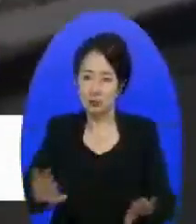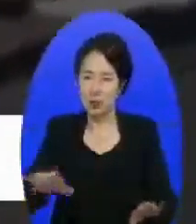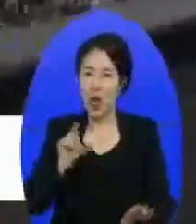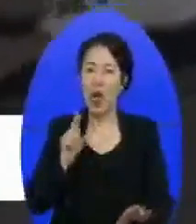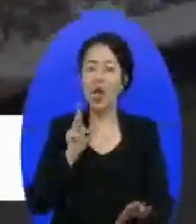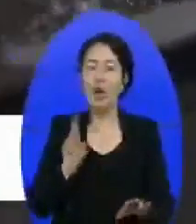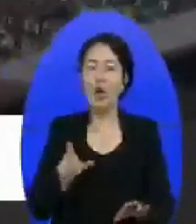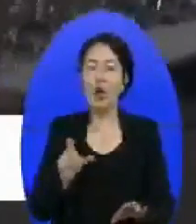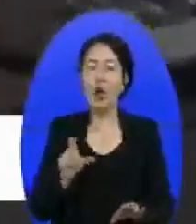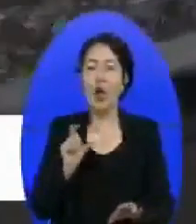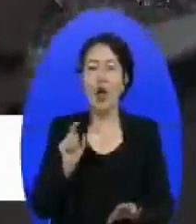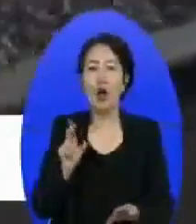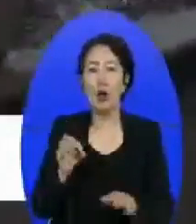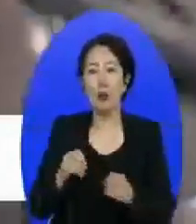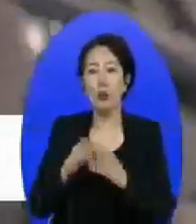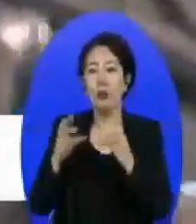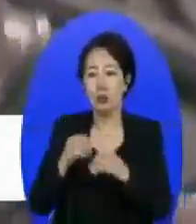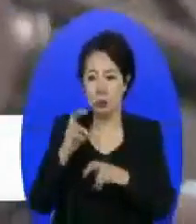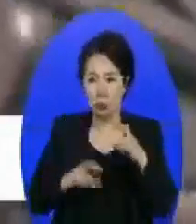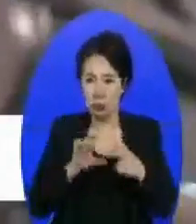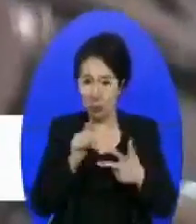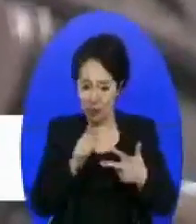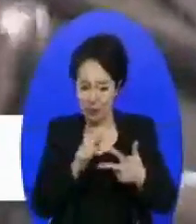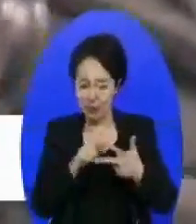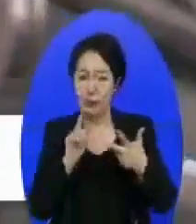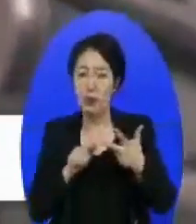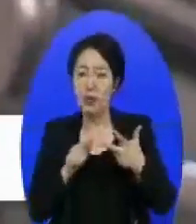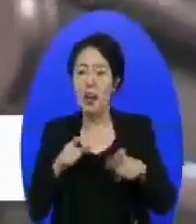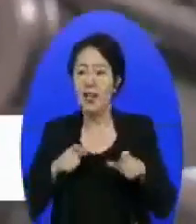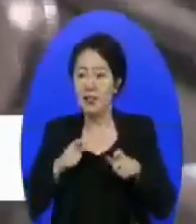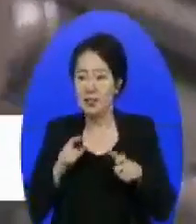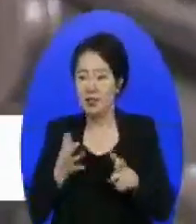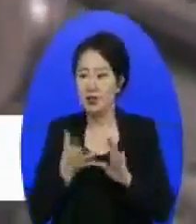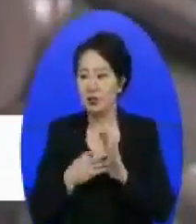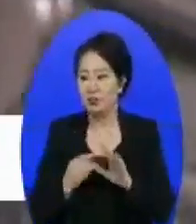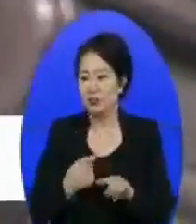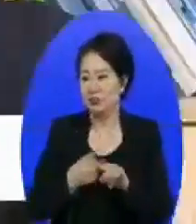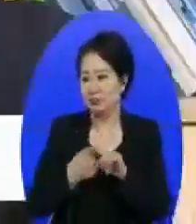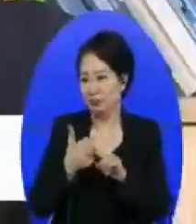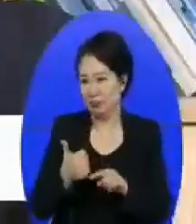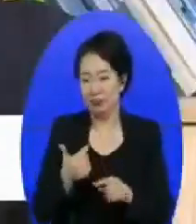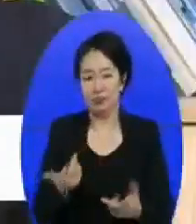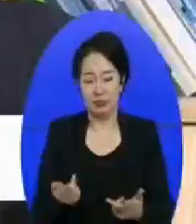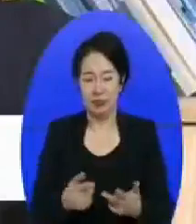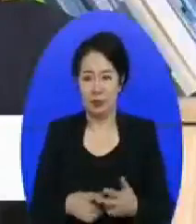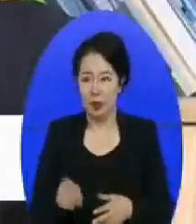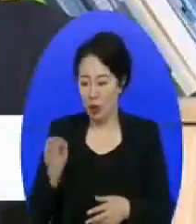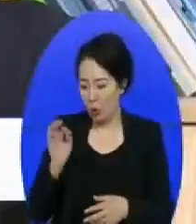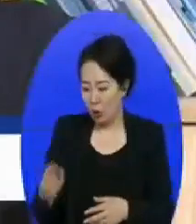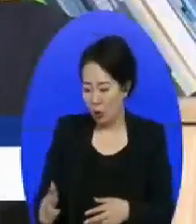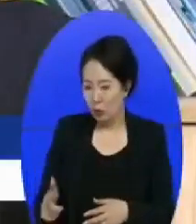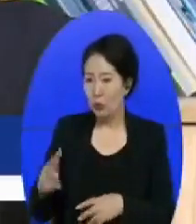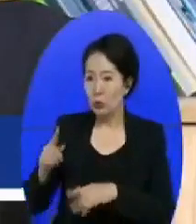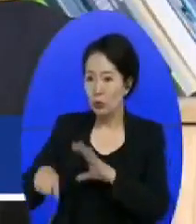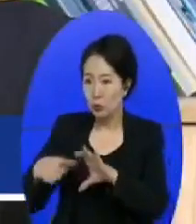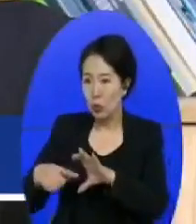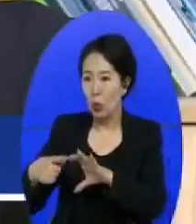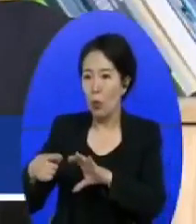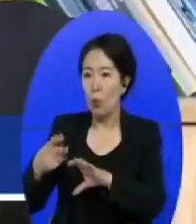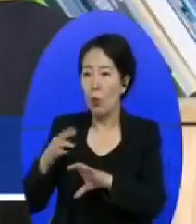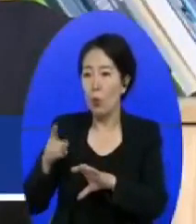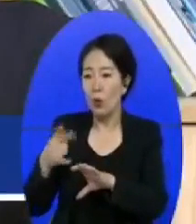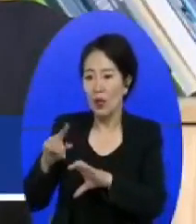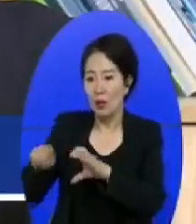эко бүтээгдэхүүний үйлдвэрлэл сайжирна, гуравдугаарт эдийн засгийн өрөгөөч нэмэгдэнэ. Хаягдлыг дугуй боловсруулах боломжтой бос